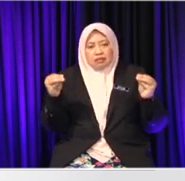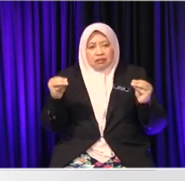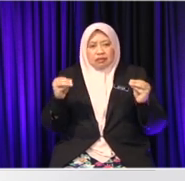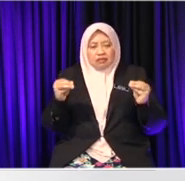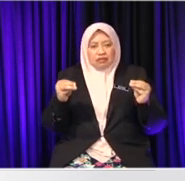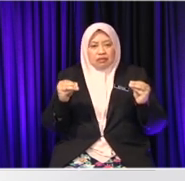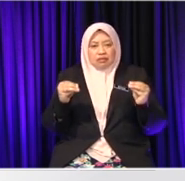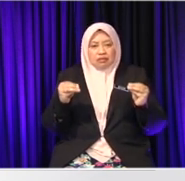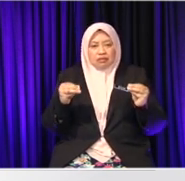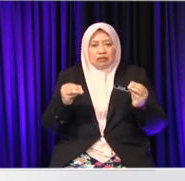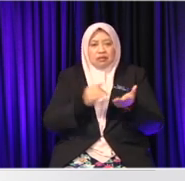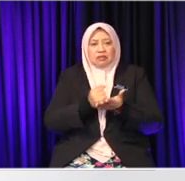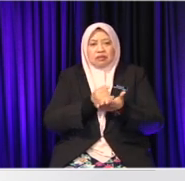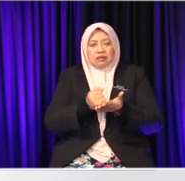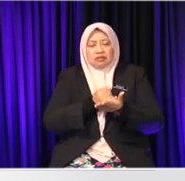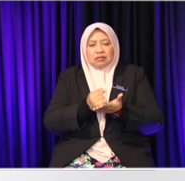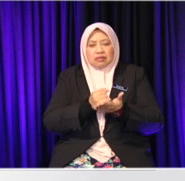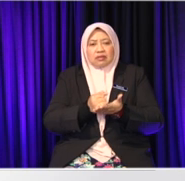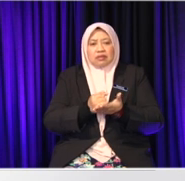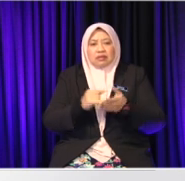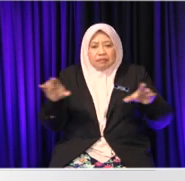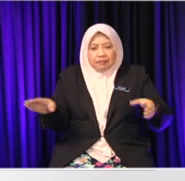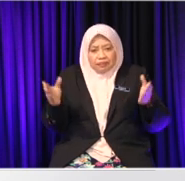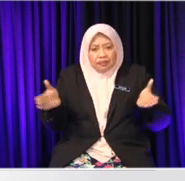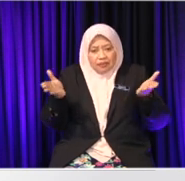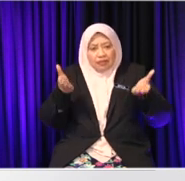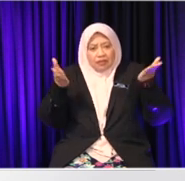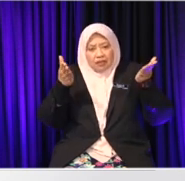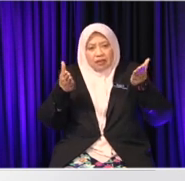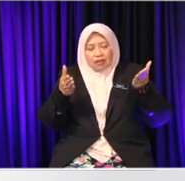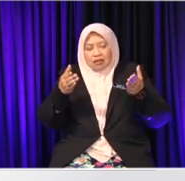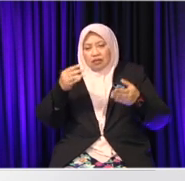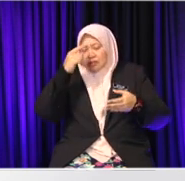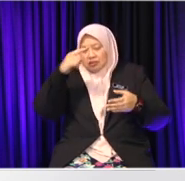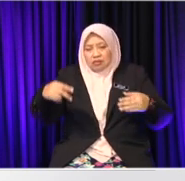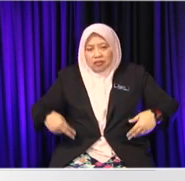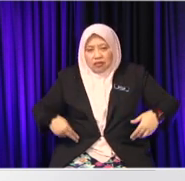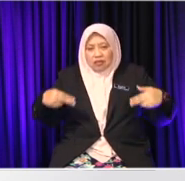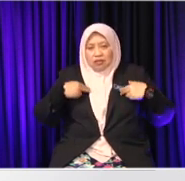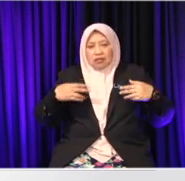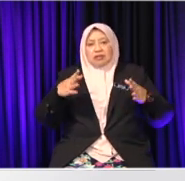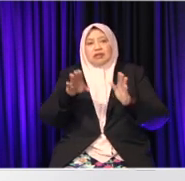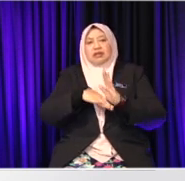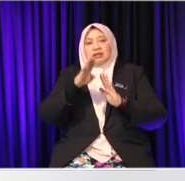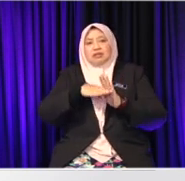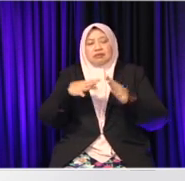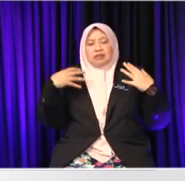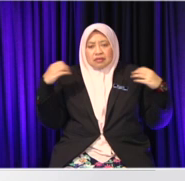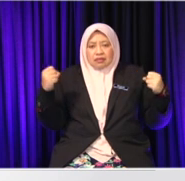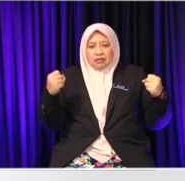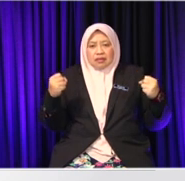isu saya ini macam menggalakkan kita untuk ada satu kehidupan yang sehat supaya kita beli hidup dengan lebih lama sampai